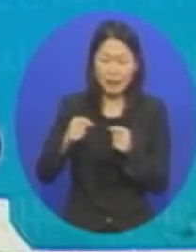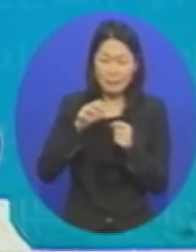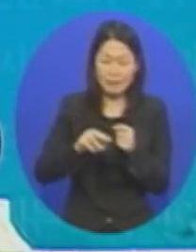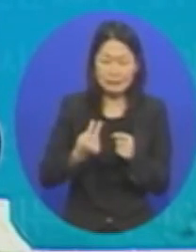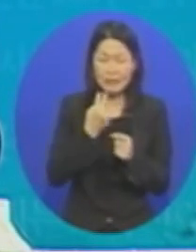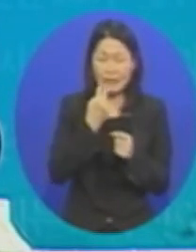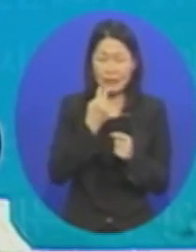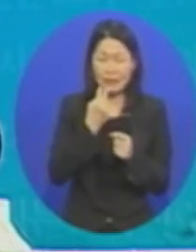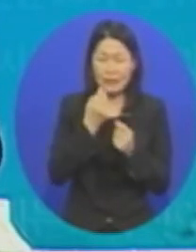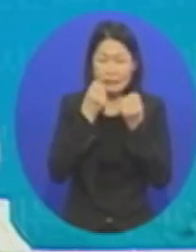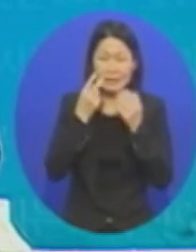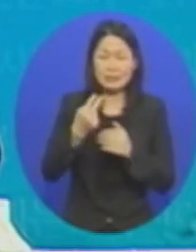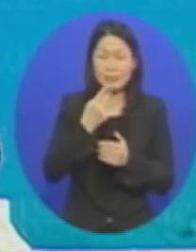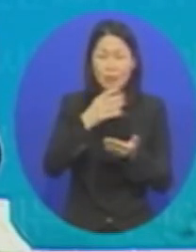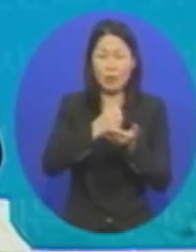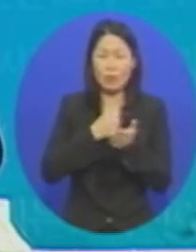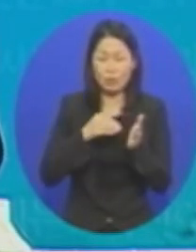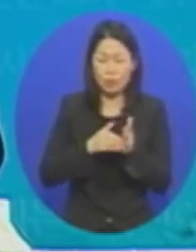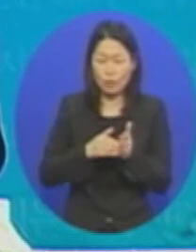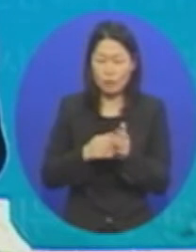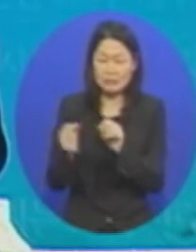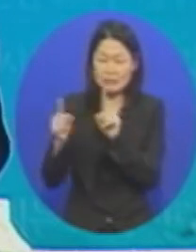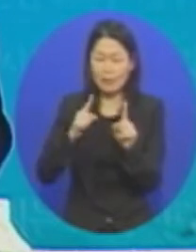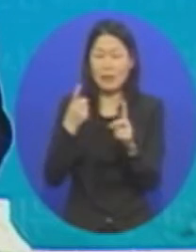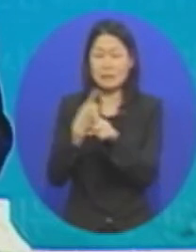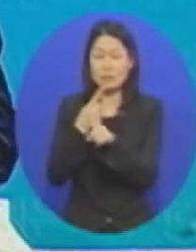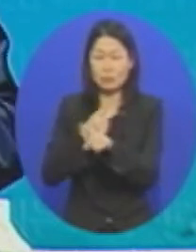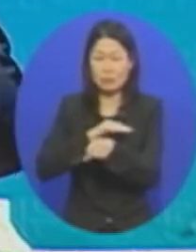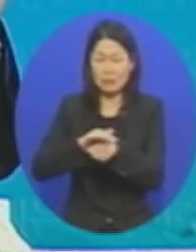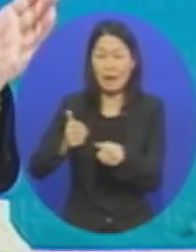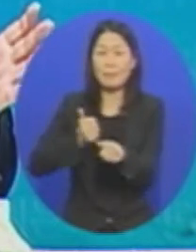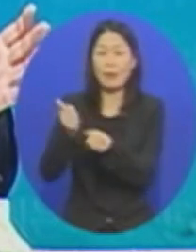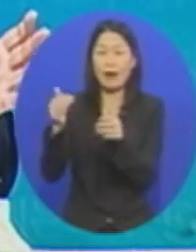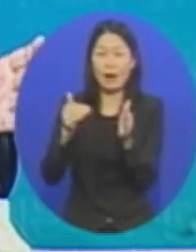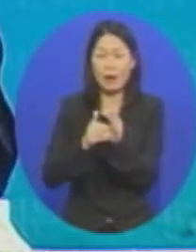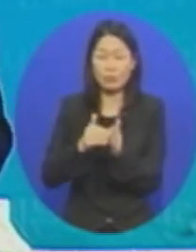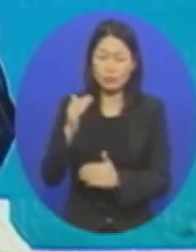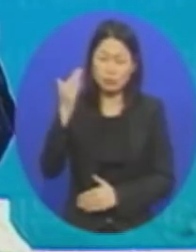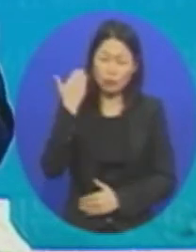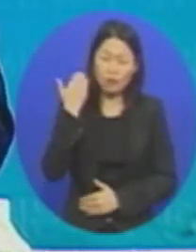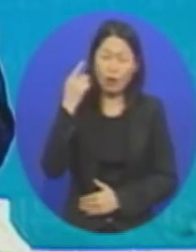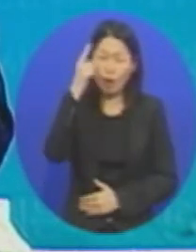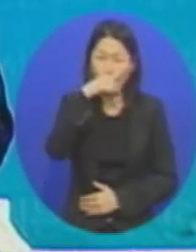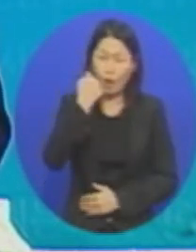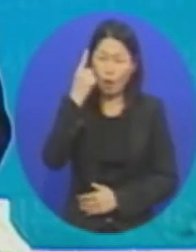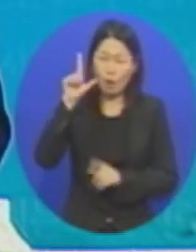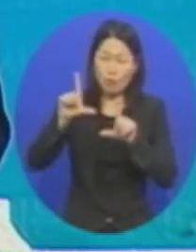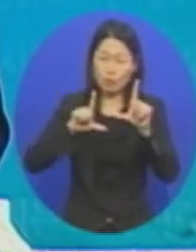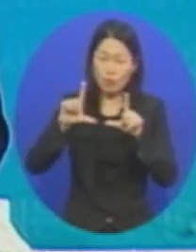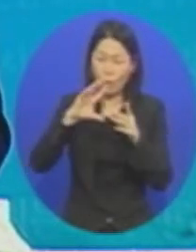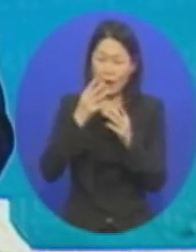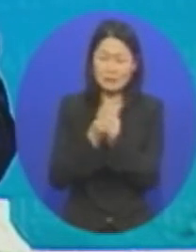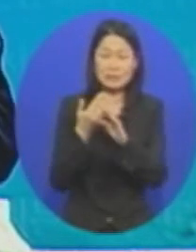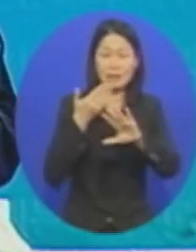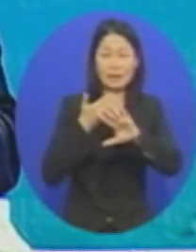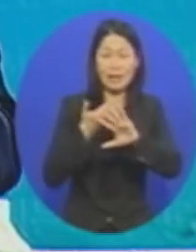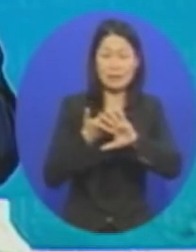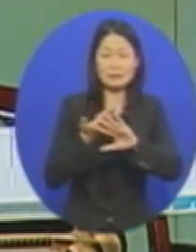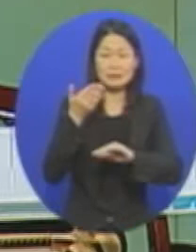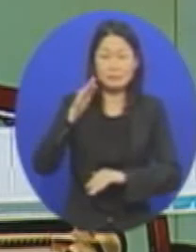재활치료 잘 이겨내고 비록 이전에 얼굴과는 전혀 다른 얼굴 있 했지만